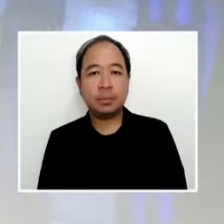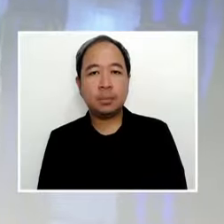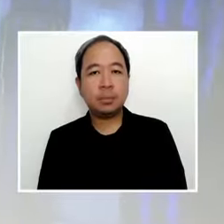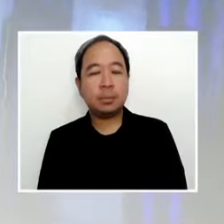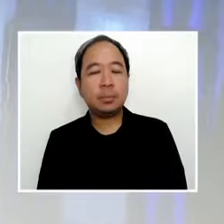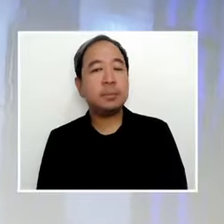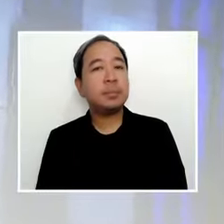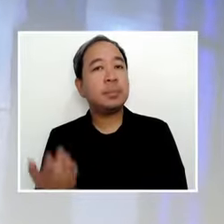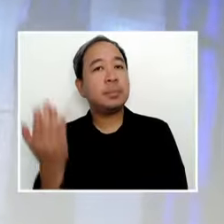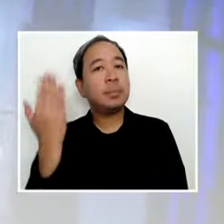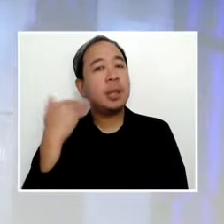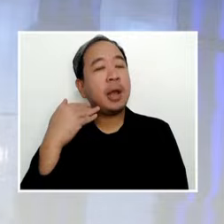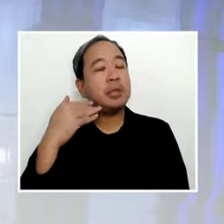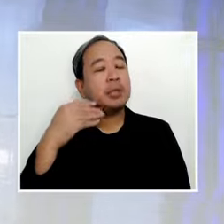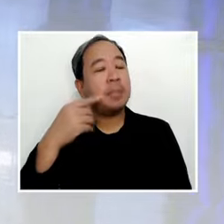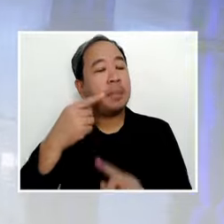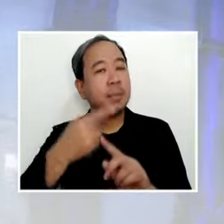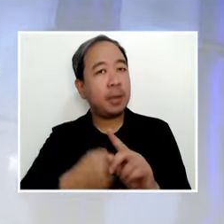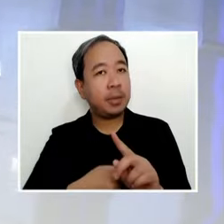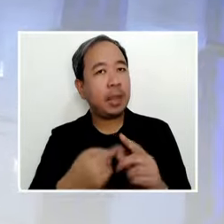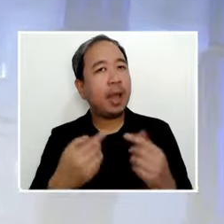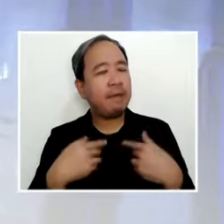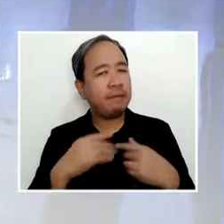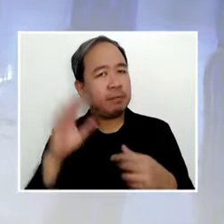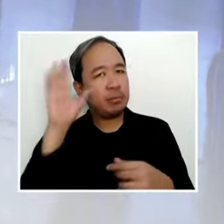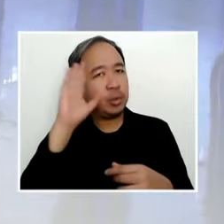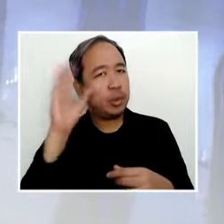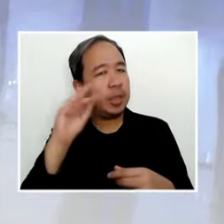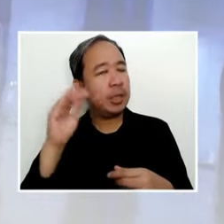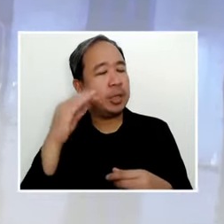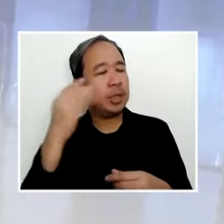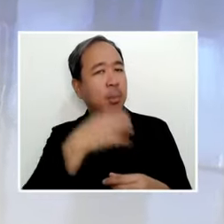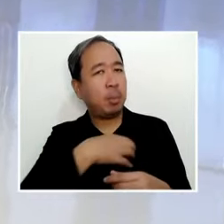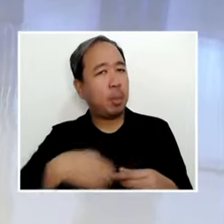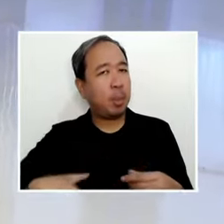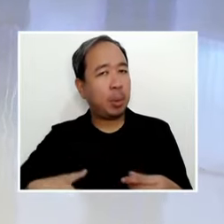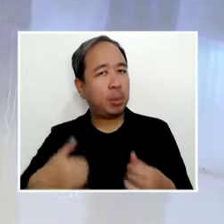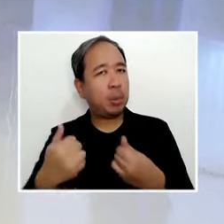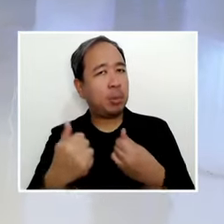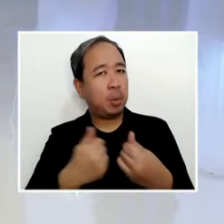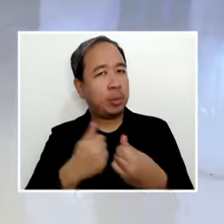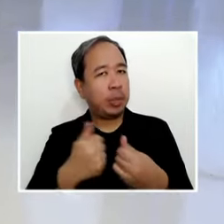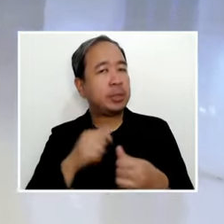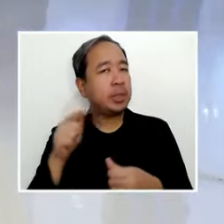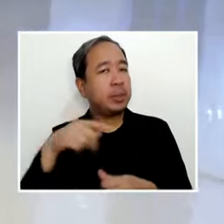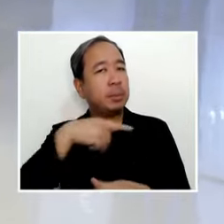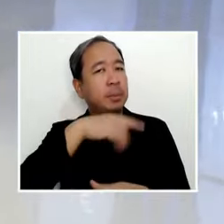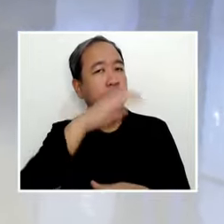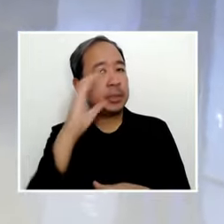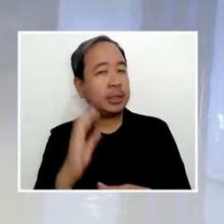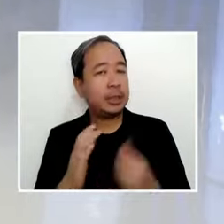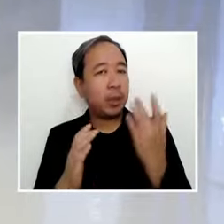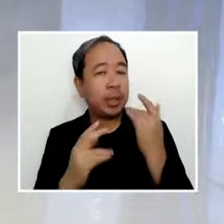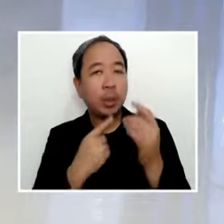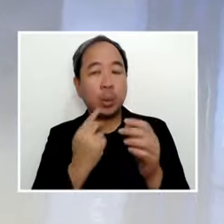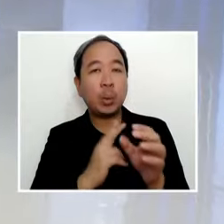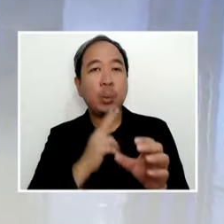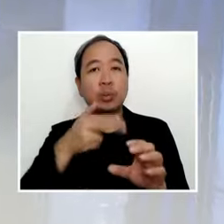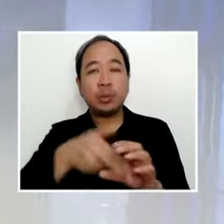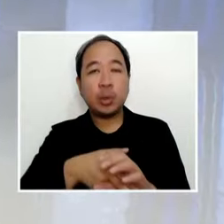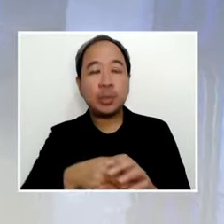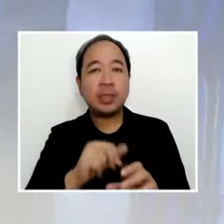Nitong nakaraang buwan, kakaibang beauty pageant ang ginanap sa Pasay City dahil ang mga rumampa ay hindi po